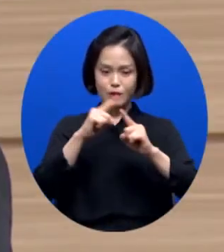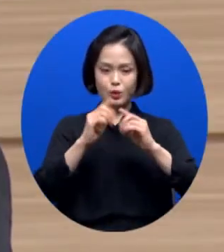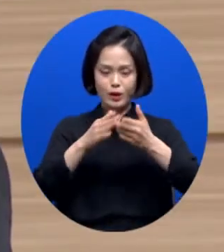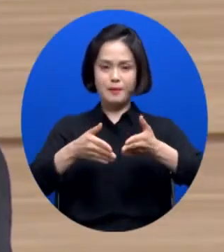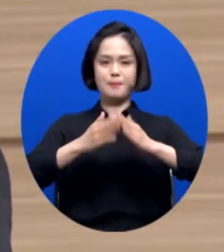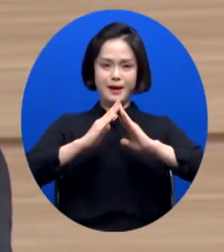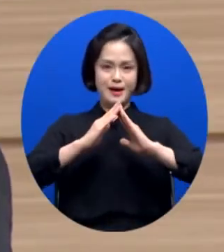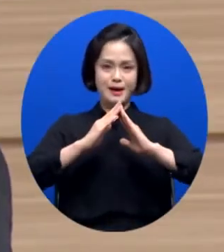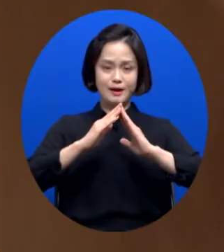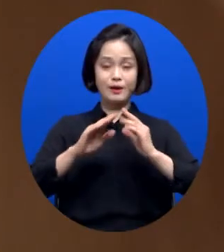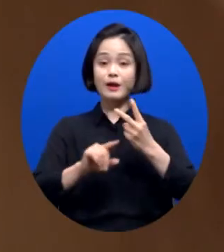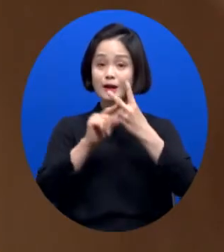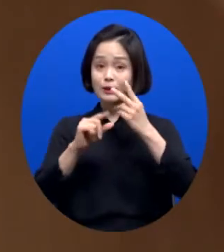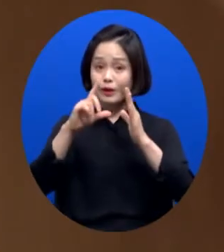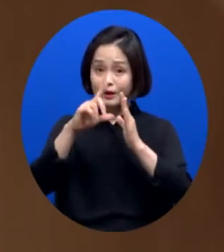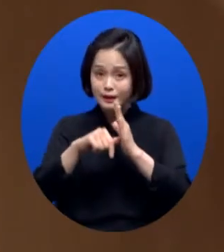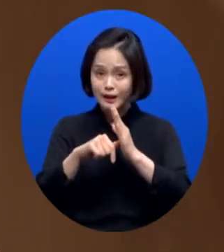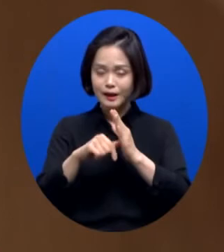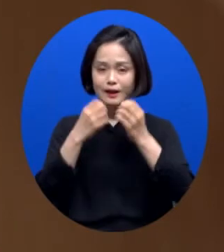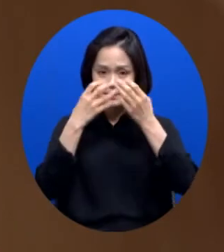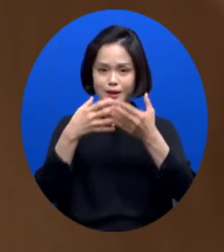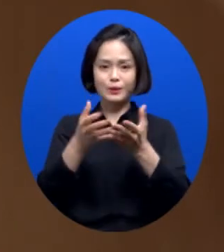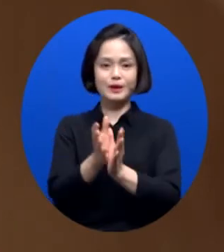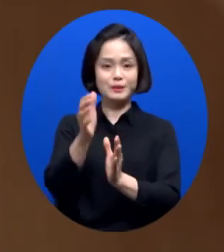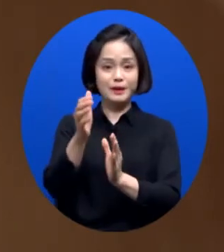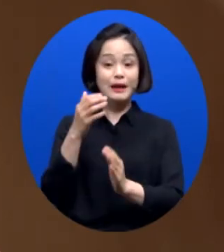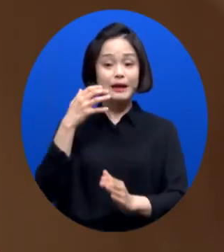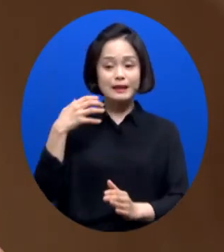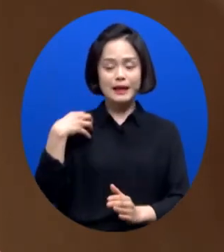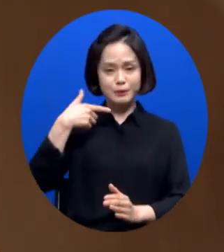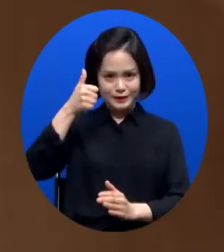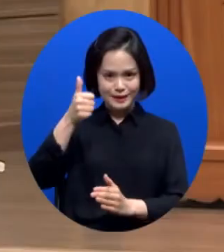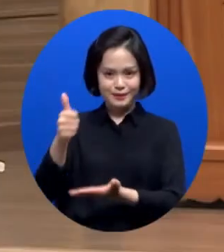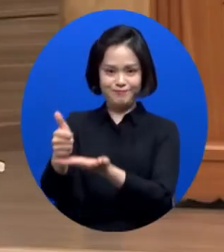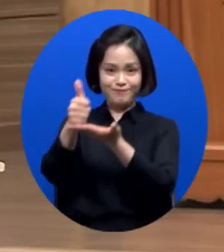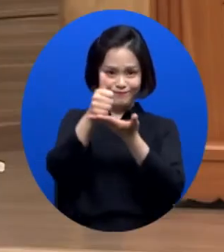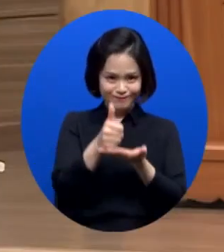권준 담임 목사가 부임한 후 새로운 70년을 향한 복음 사역에 힘써오고 있습니다.